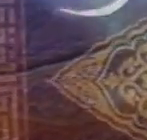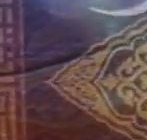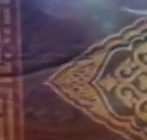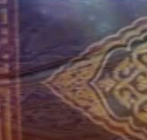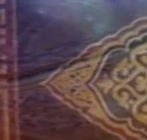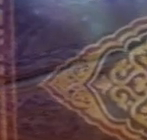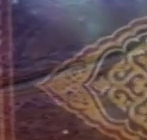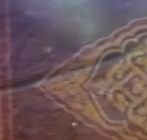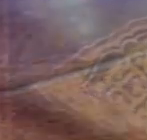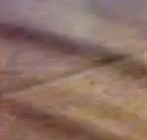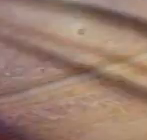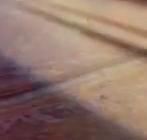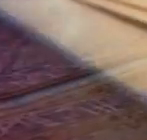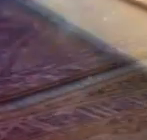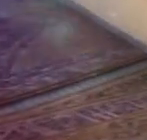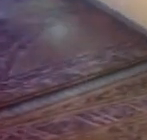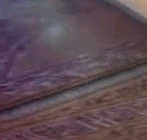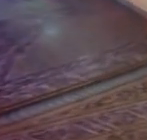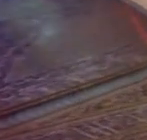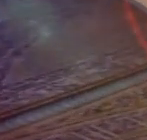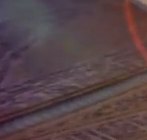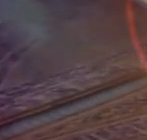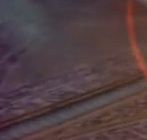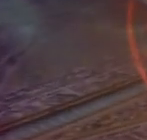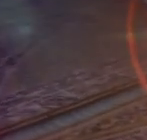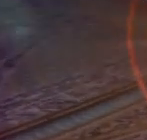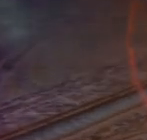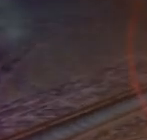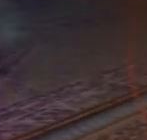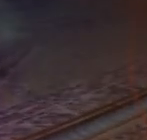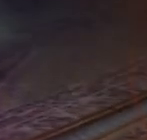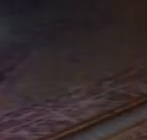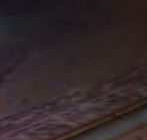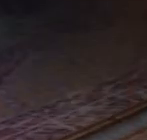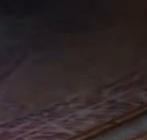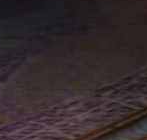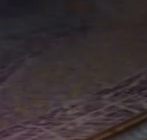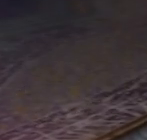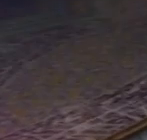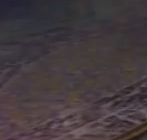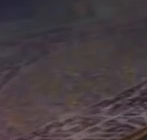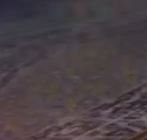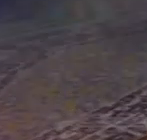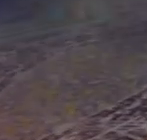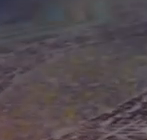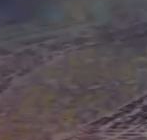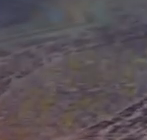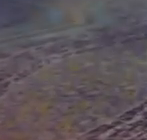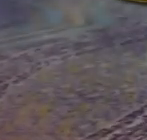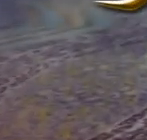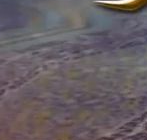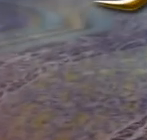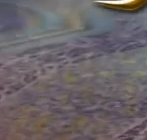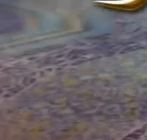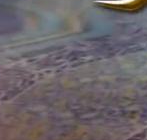فمات. فقال صلى الله عليه وسلم: قتلوه قتلهم الله، هلا